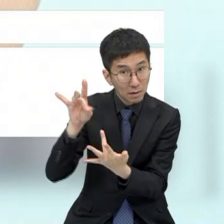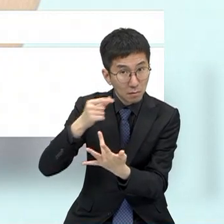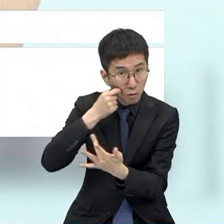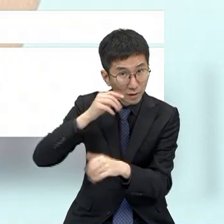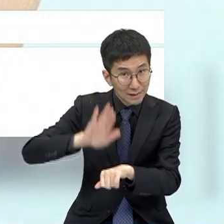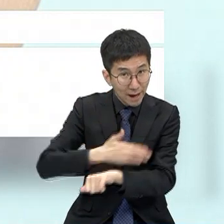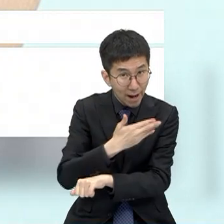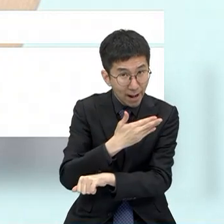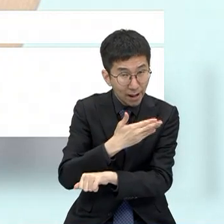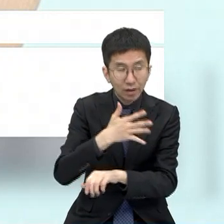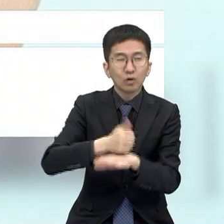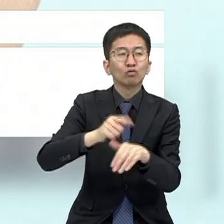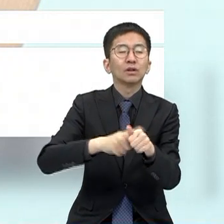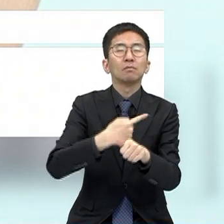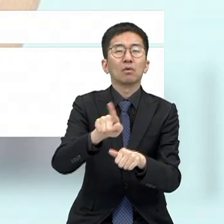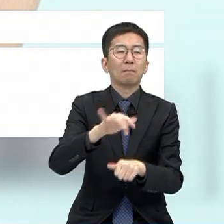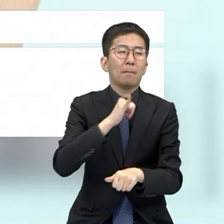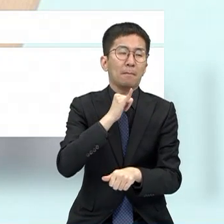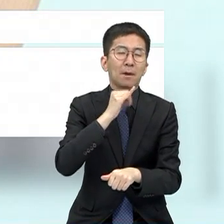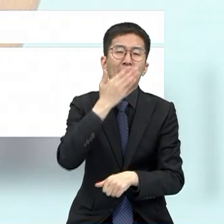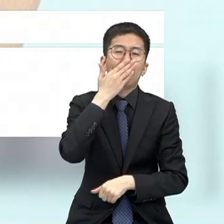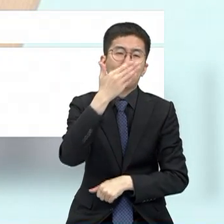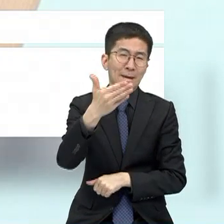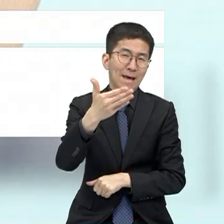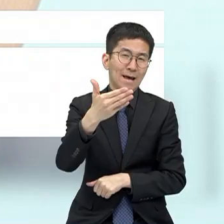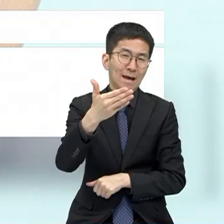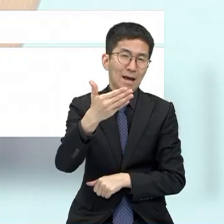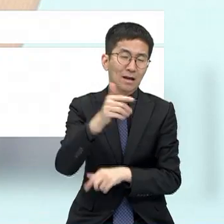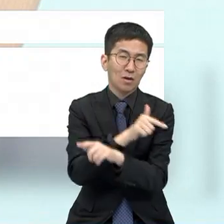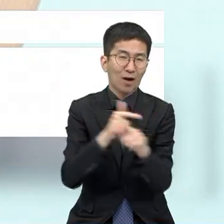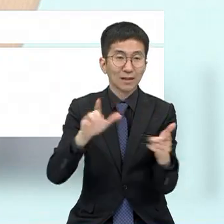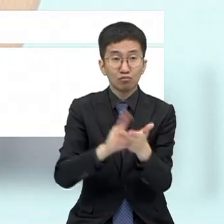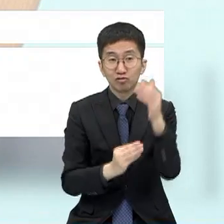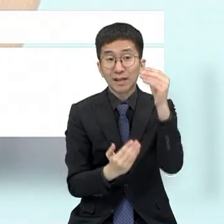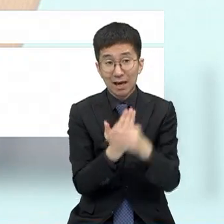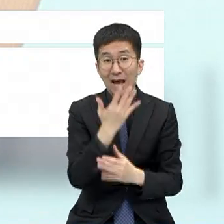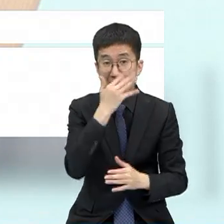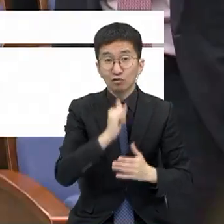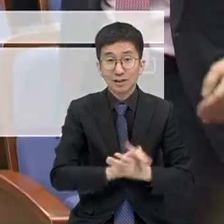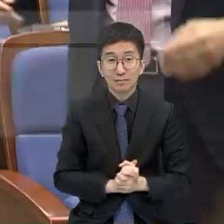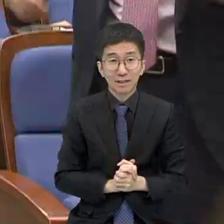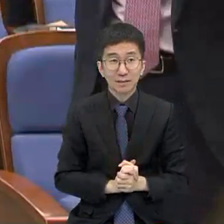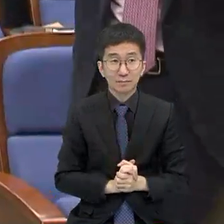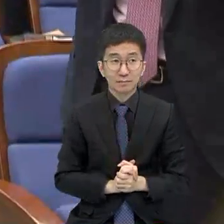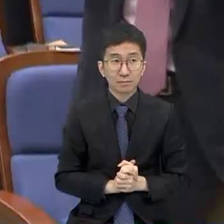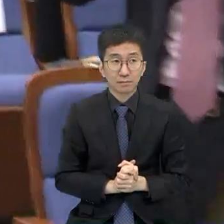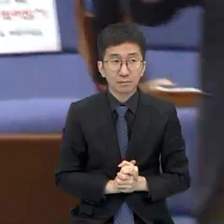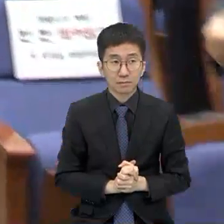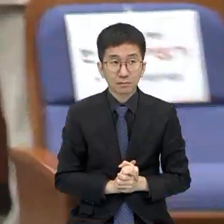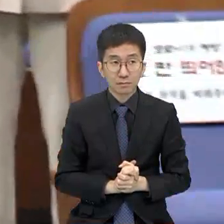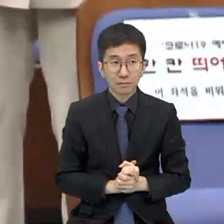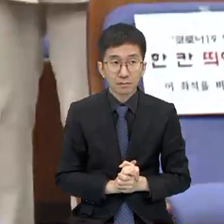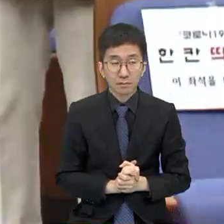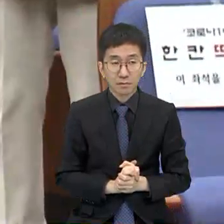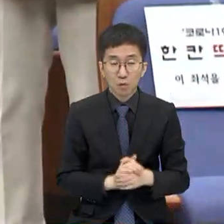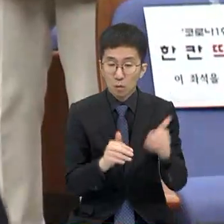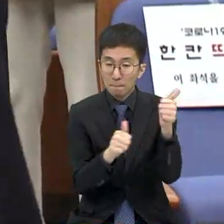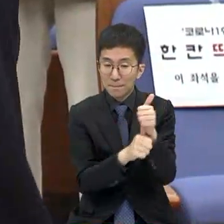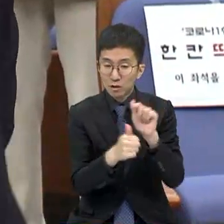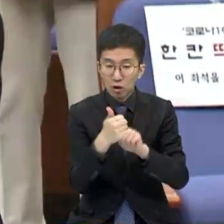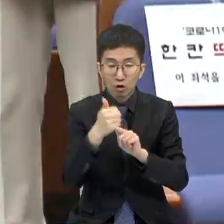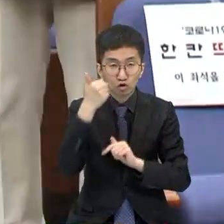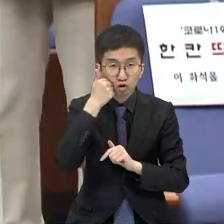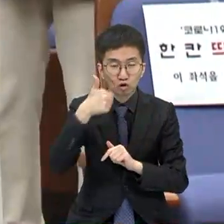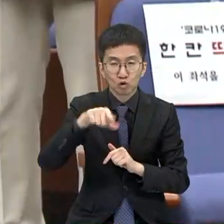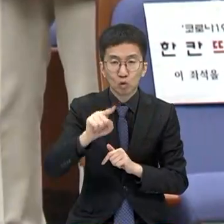못하면은 사실은 이 후보 당선에도 문제가 있을 뿐이라. 후보 비서실장으로 임명된